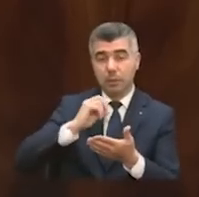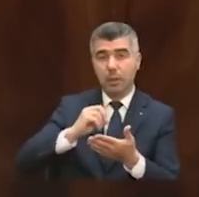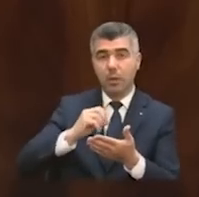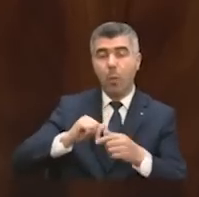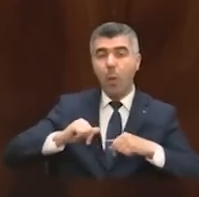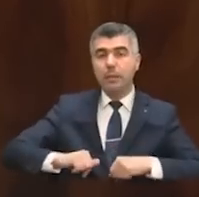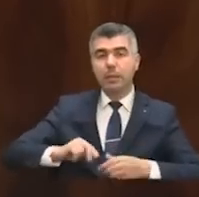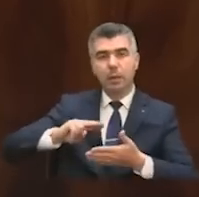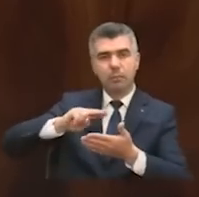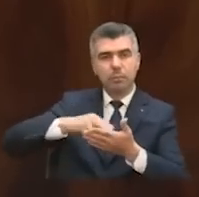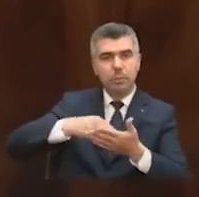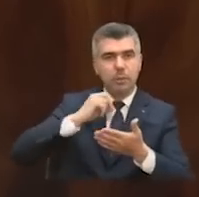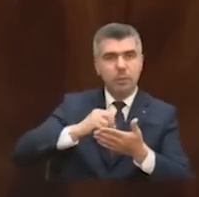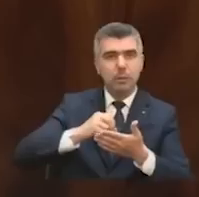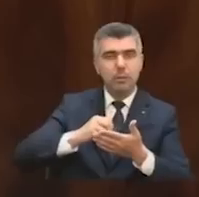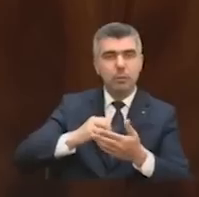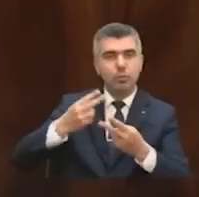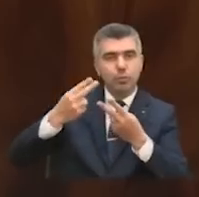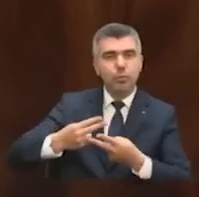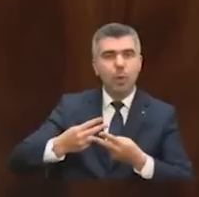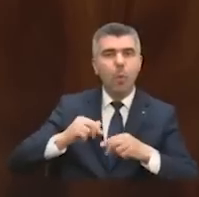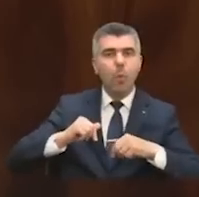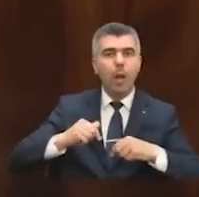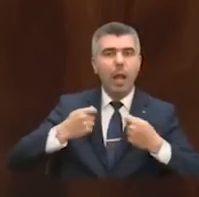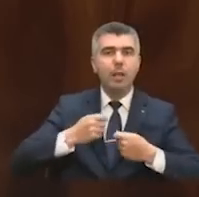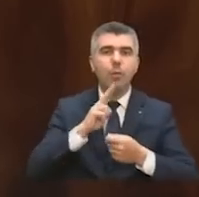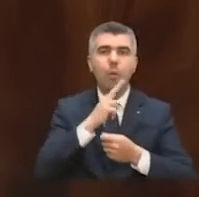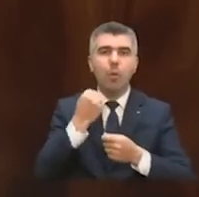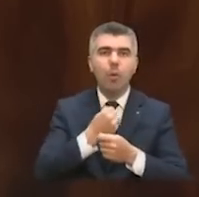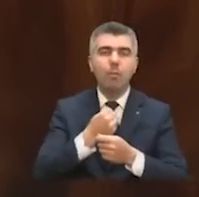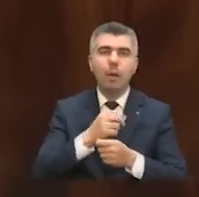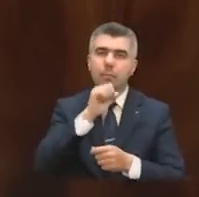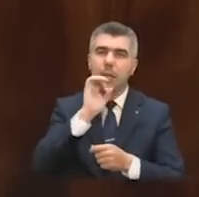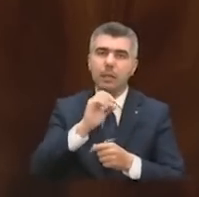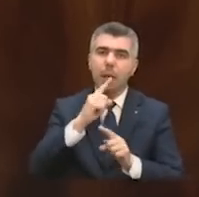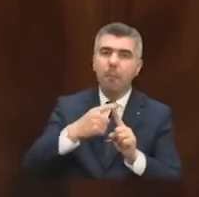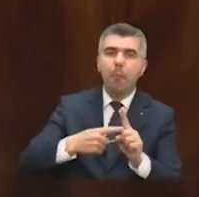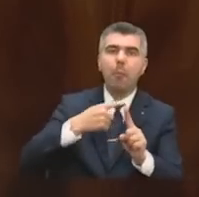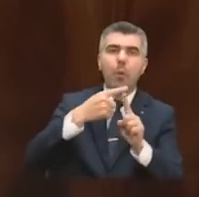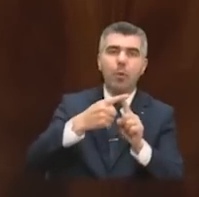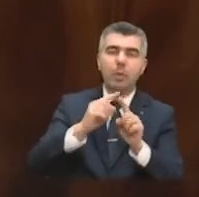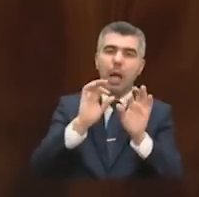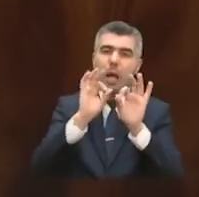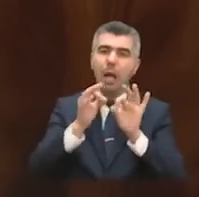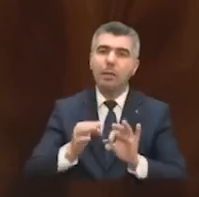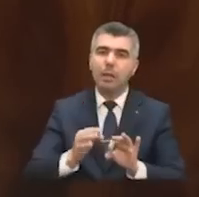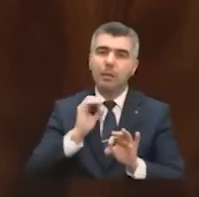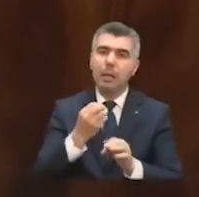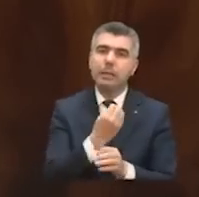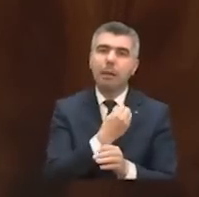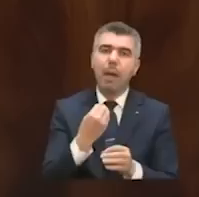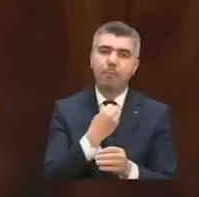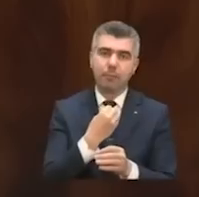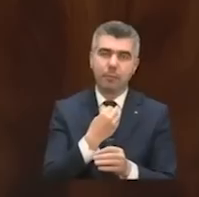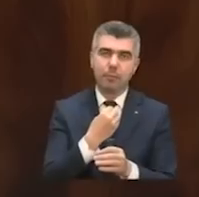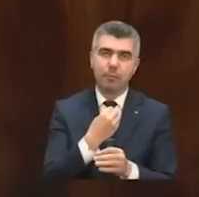الوزراء بالحضور ديالي، انه بغينا نزيدوا العدد ديال الاطباء،